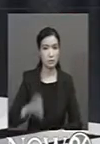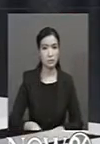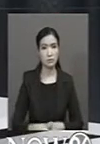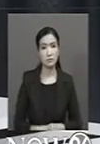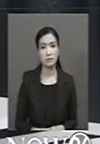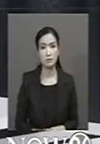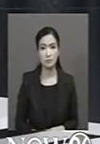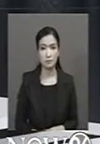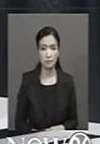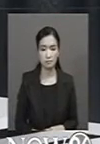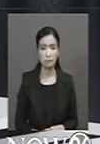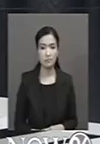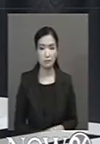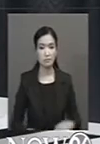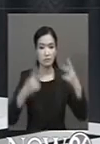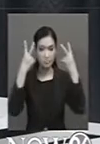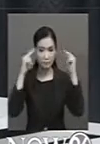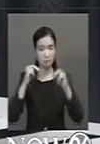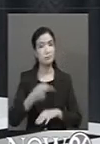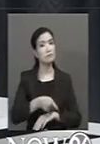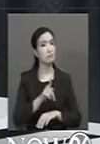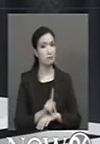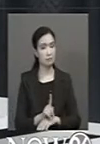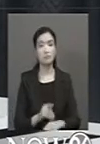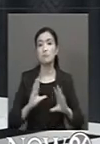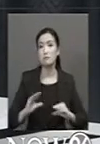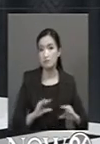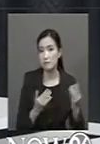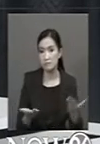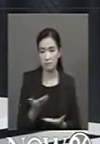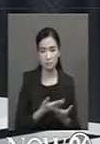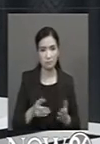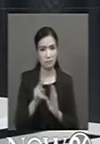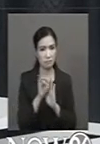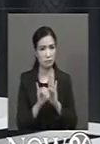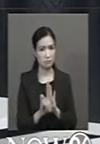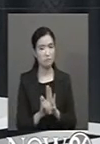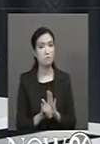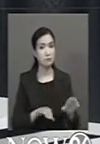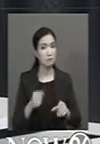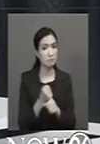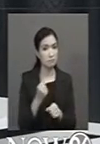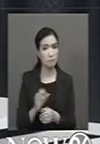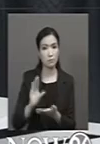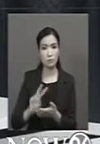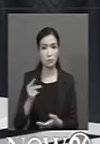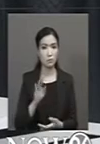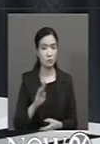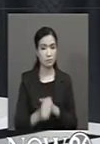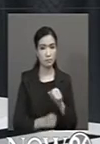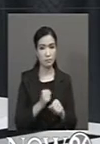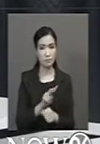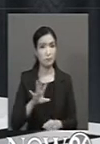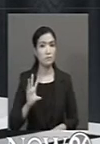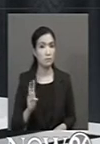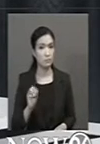ค่ะนายกรัฐมนตรีเมื่อเช้านี้ก็ไปเป็นประธานนะคะในการประชุมสัมมนาแล้วก็มอบนโยบายในการจัดทำงบประมาณในปี2561